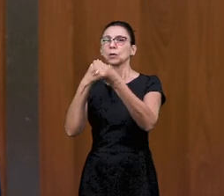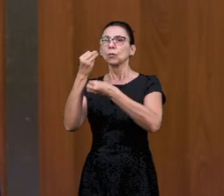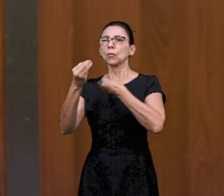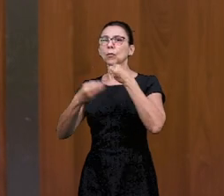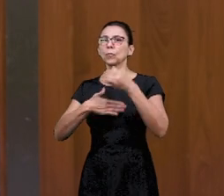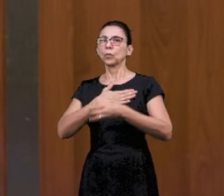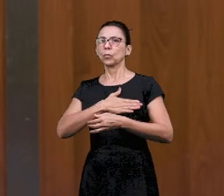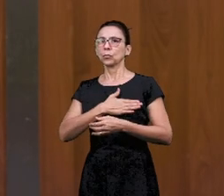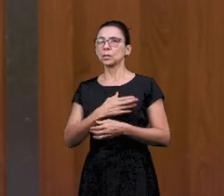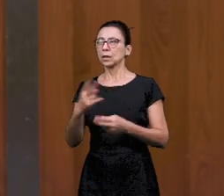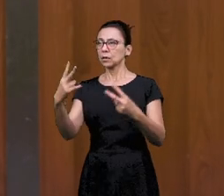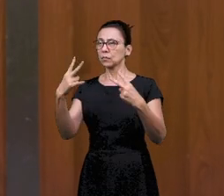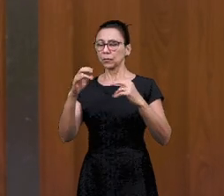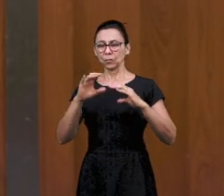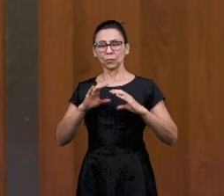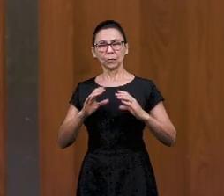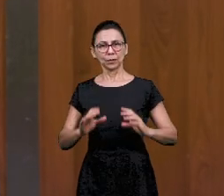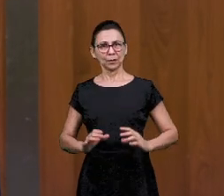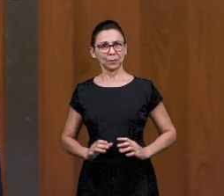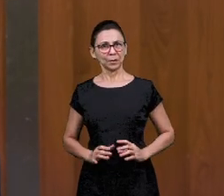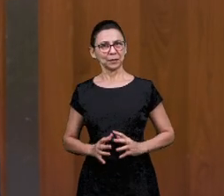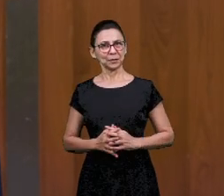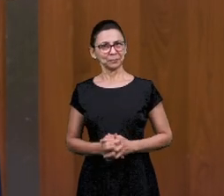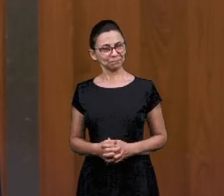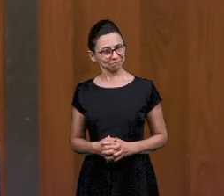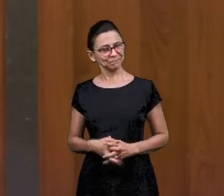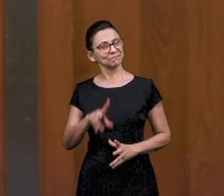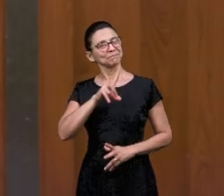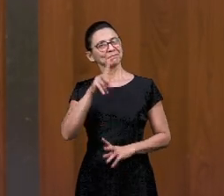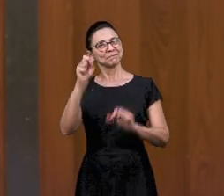Et le Seigneur puisse nous bénir avec